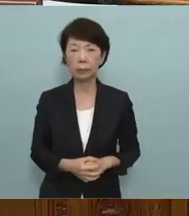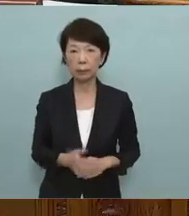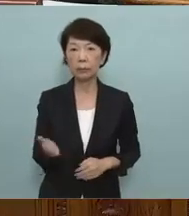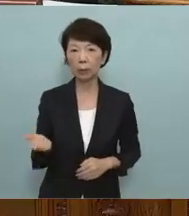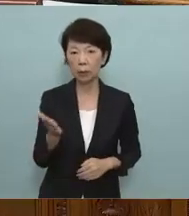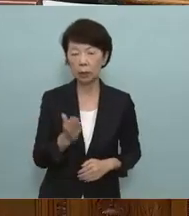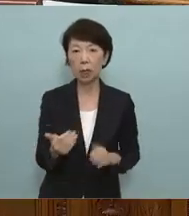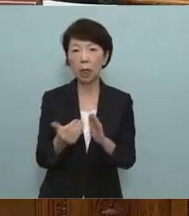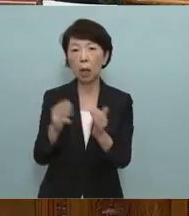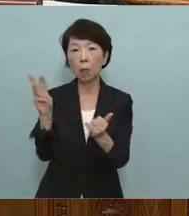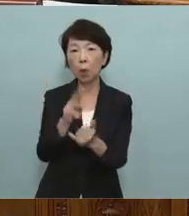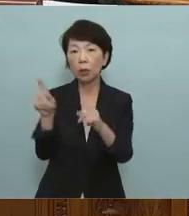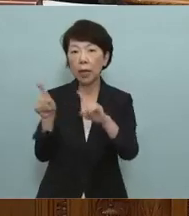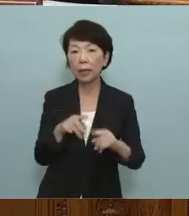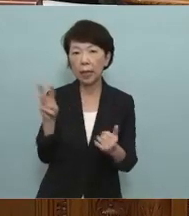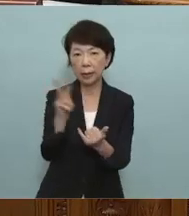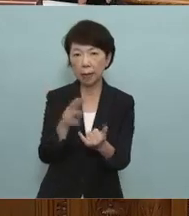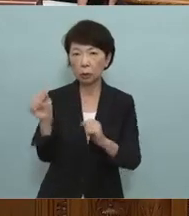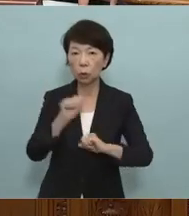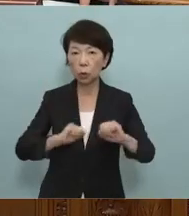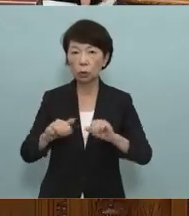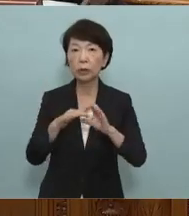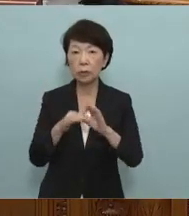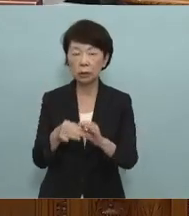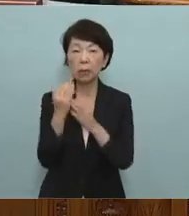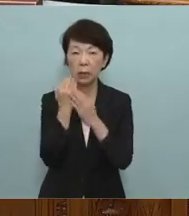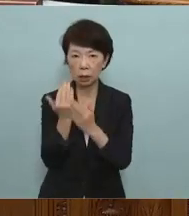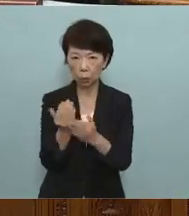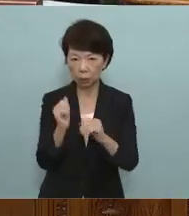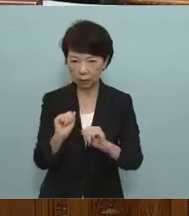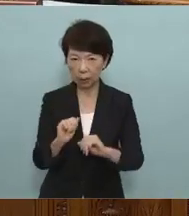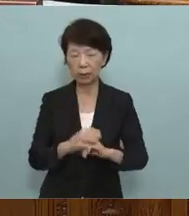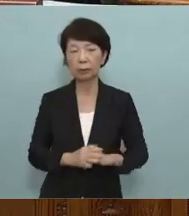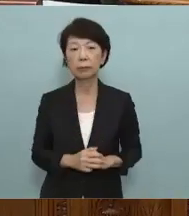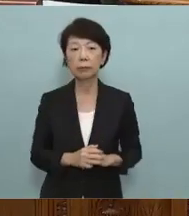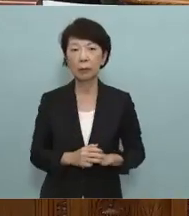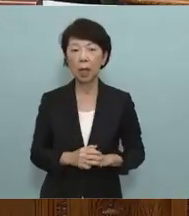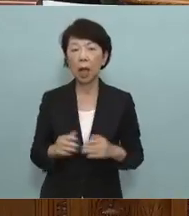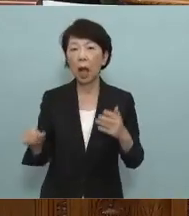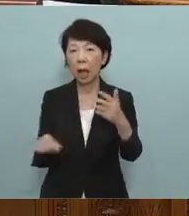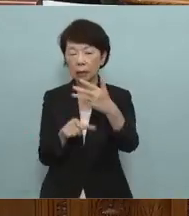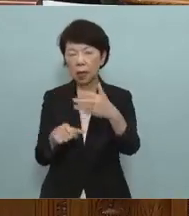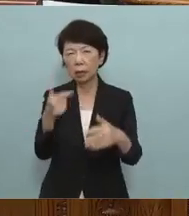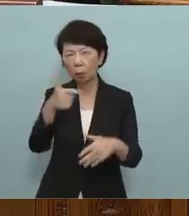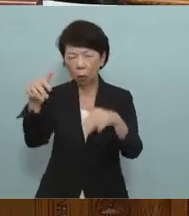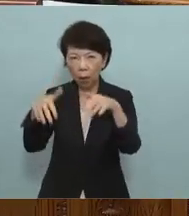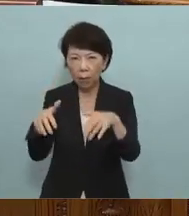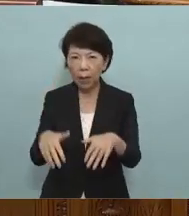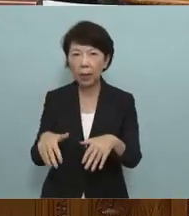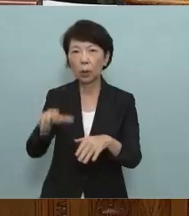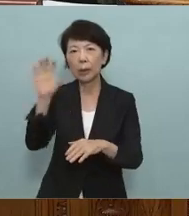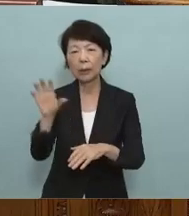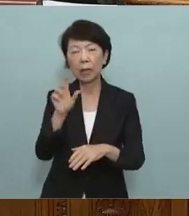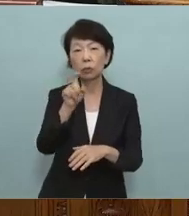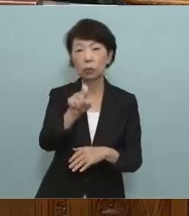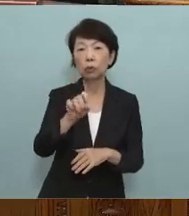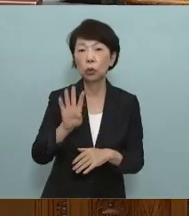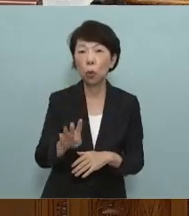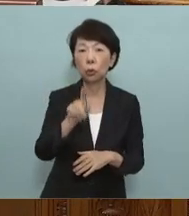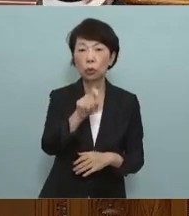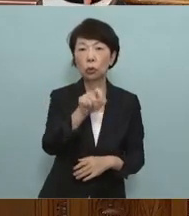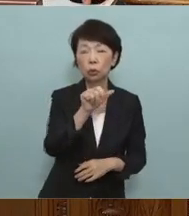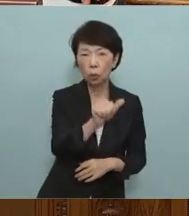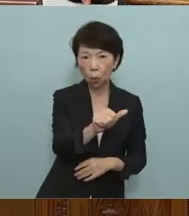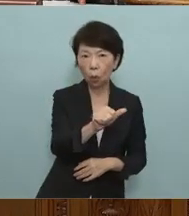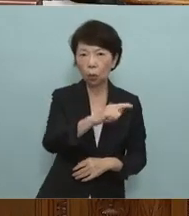次に、防災・減災への取り組みについてお尋ねします。8月の大雨や台風14号、15